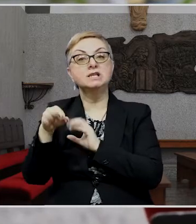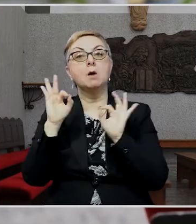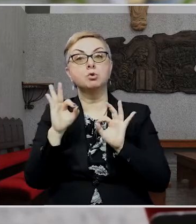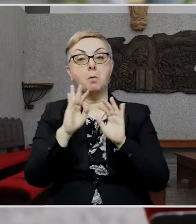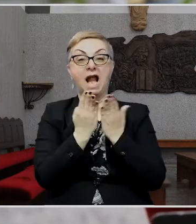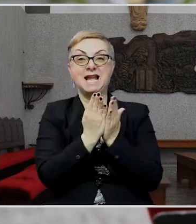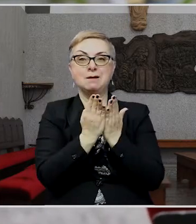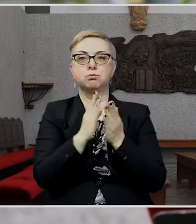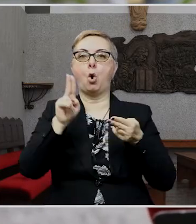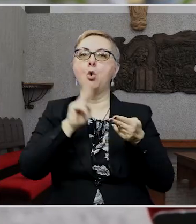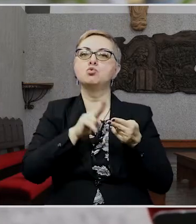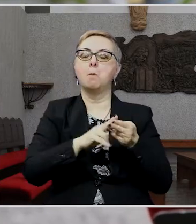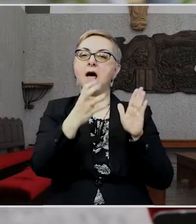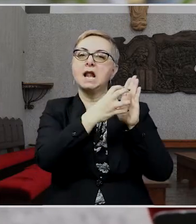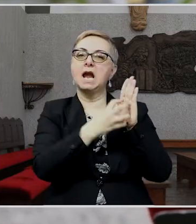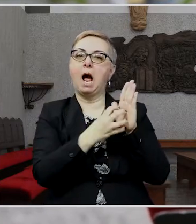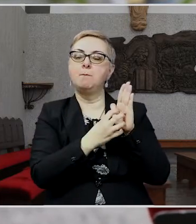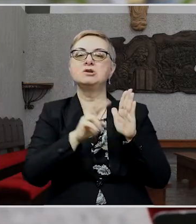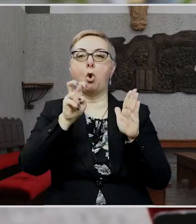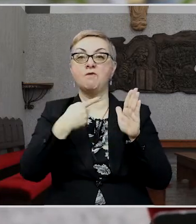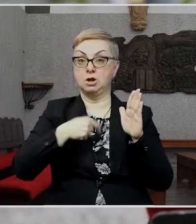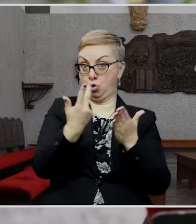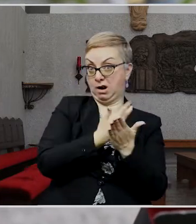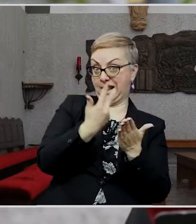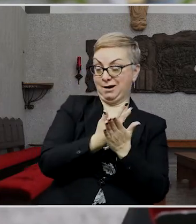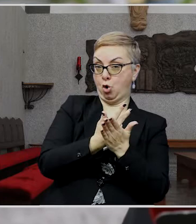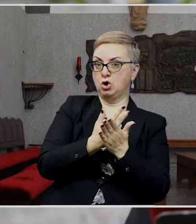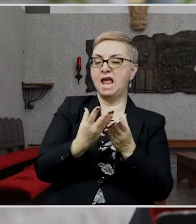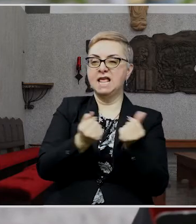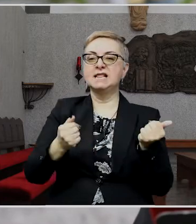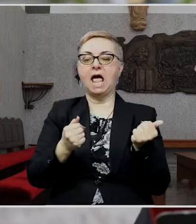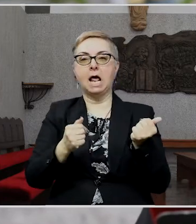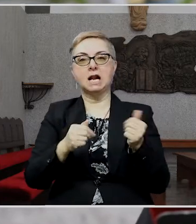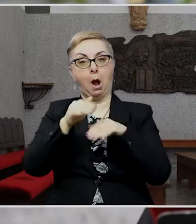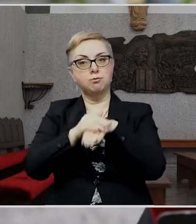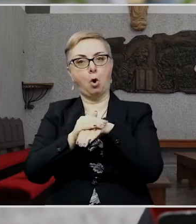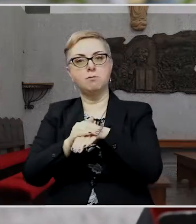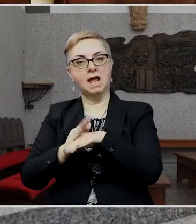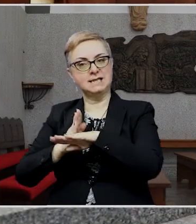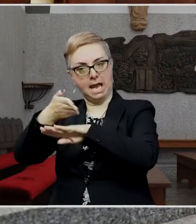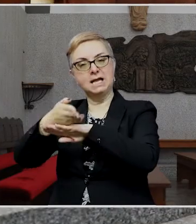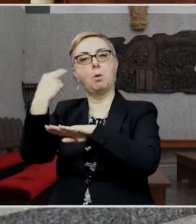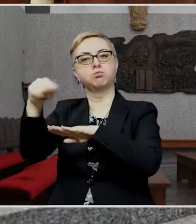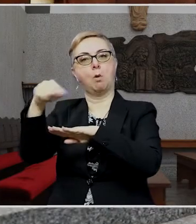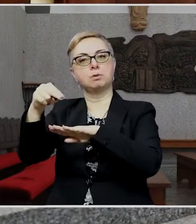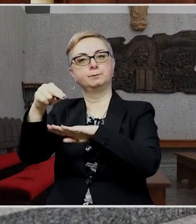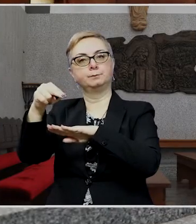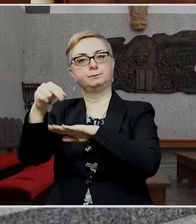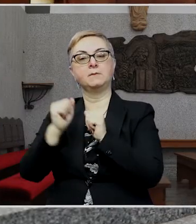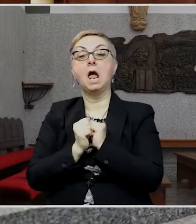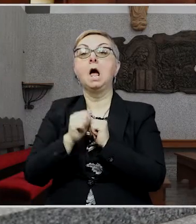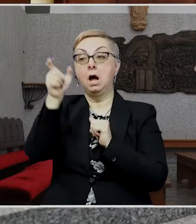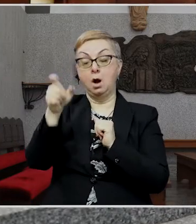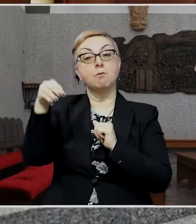ci racconta il libro dei numeri al capitolo 20 l'ingresso nella terra promessa mosè